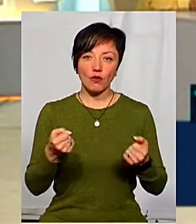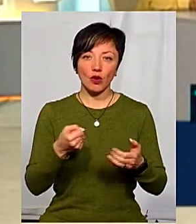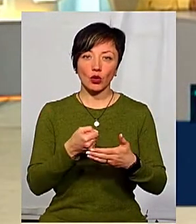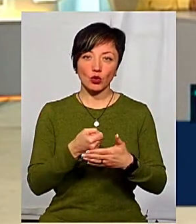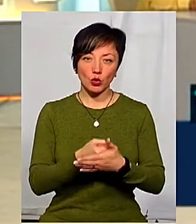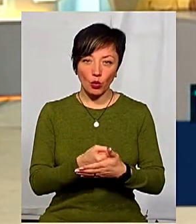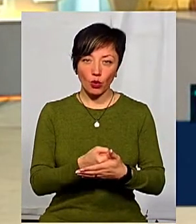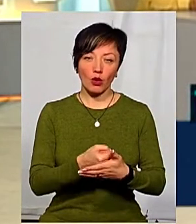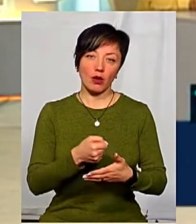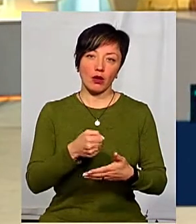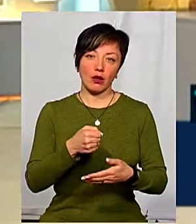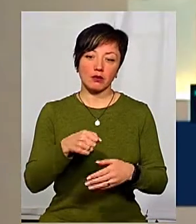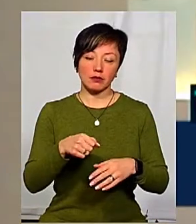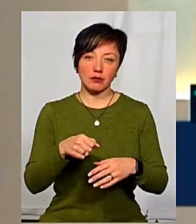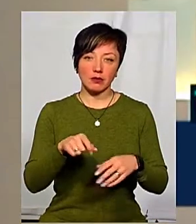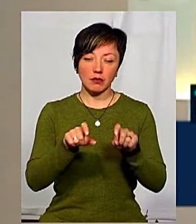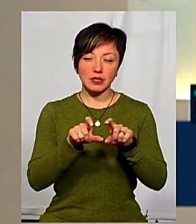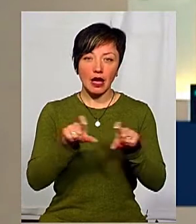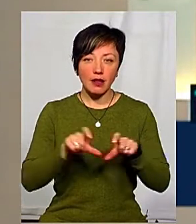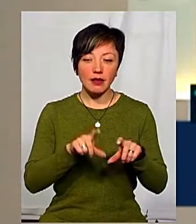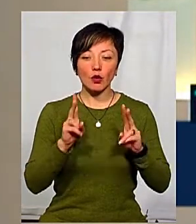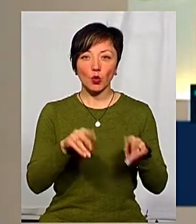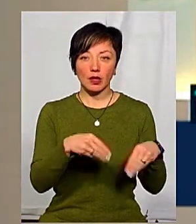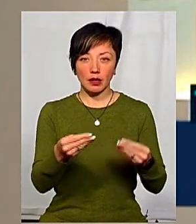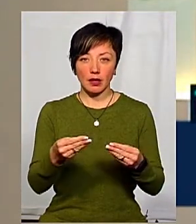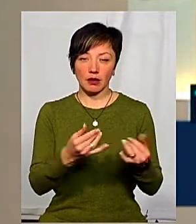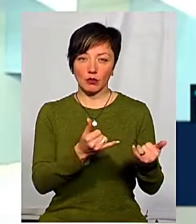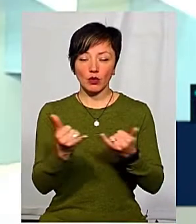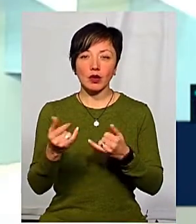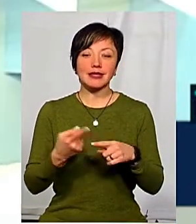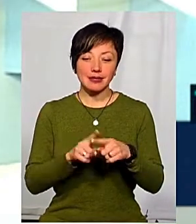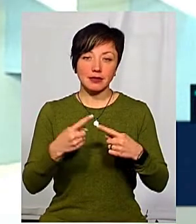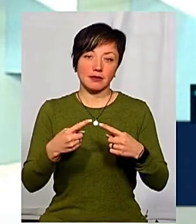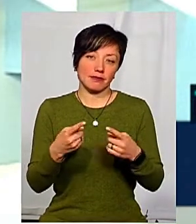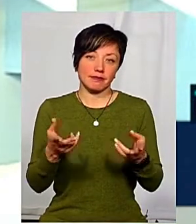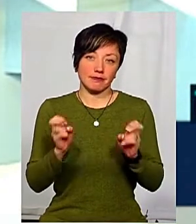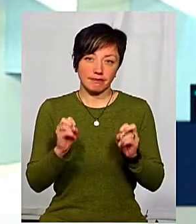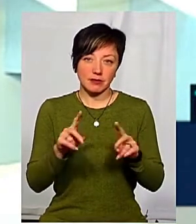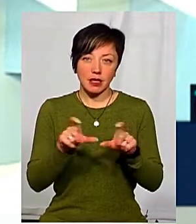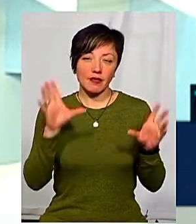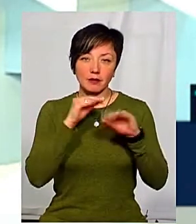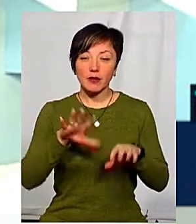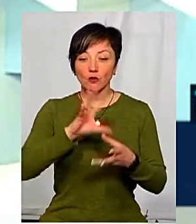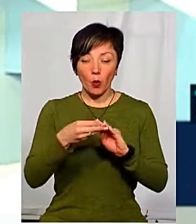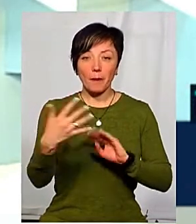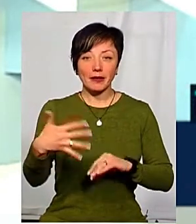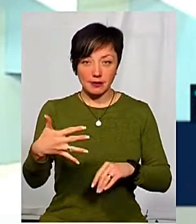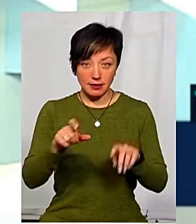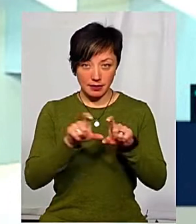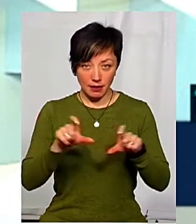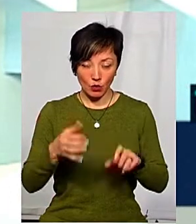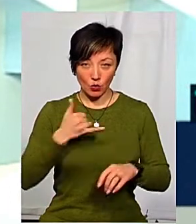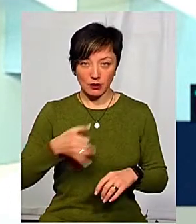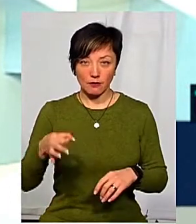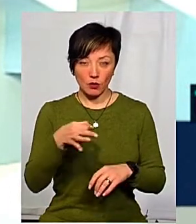пакетів надання медичних послуг. Тому ці заклади також у нас знаходяться в зоні ризику. Тому з 50 закладів